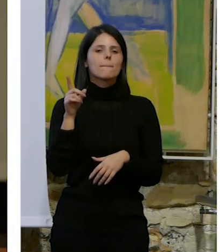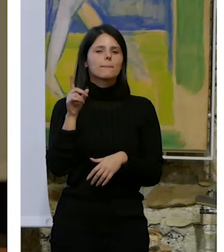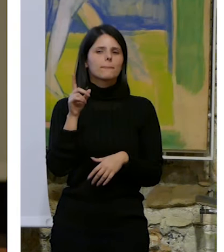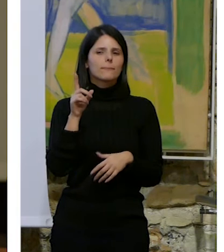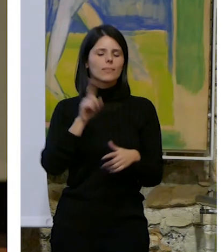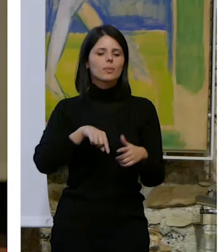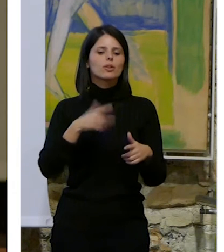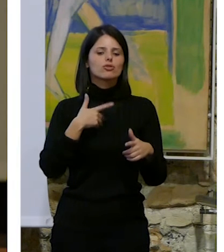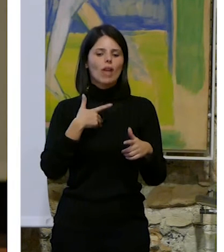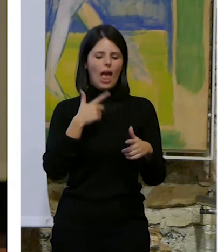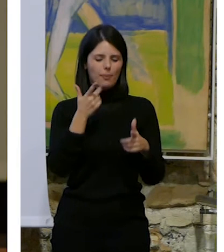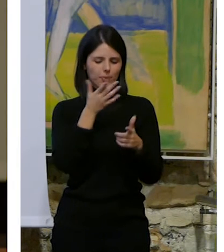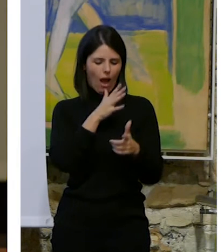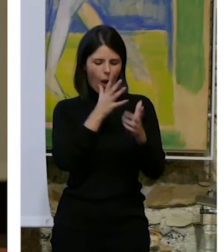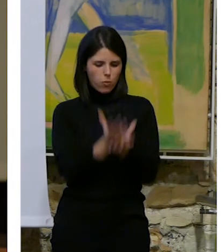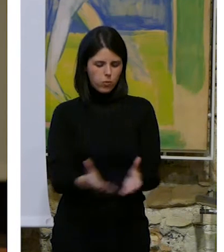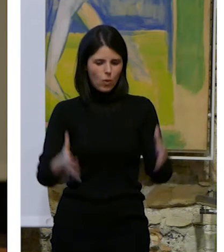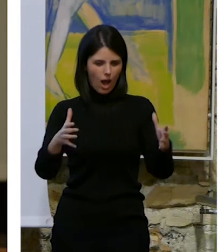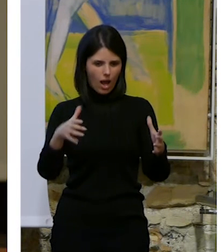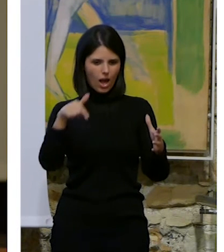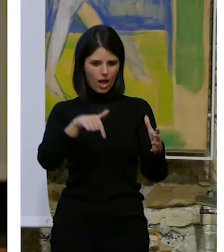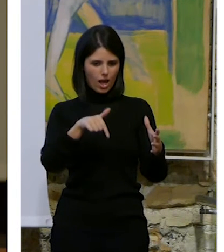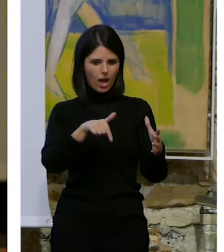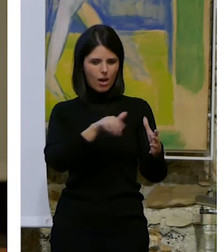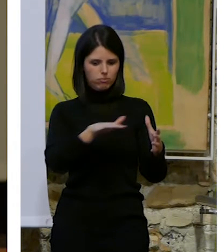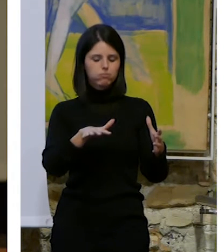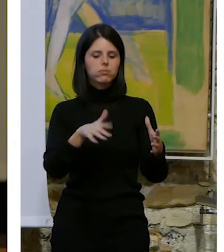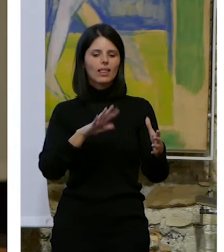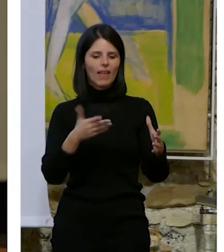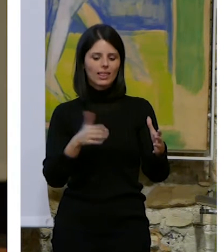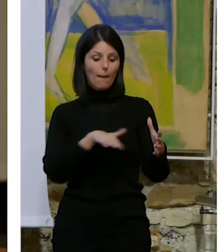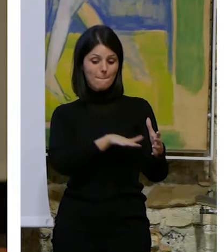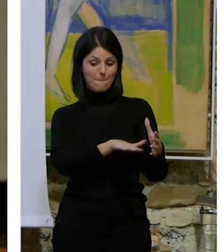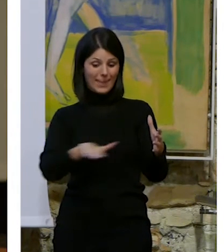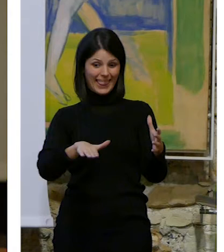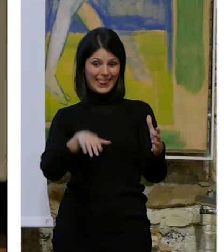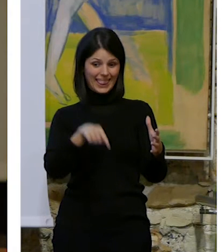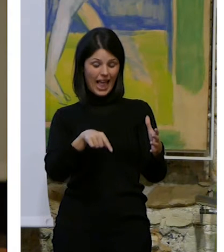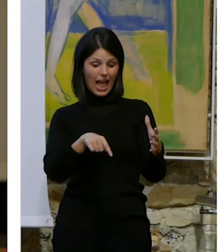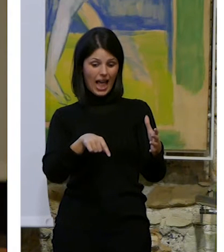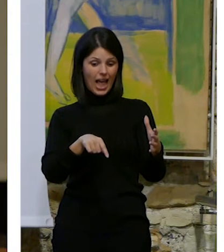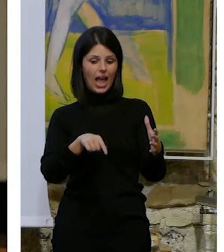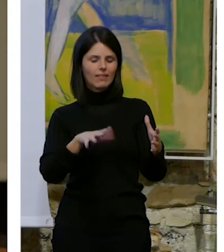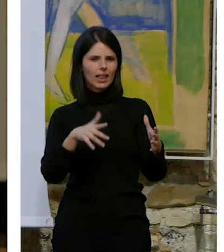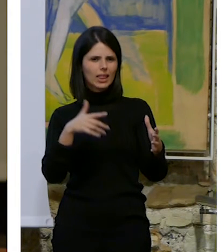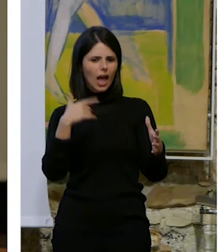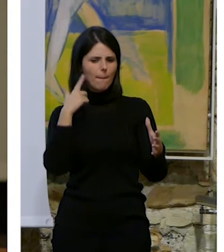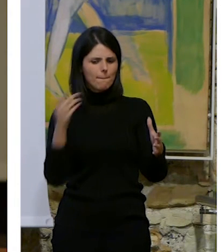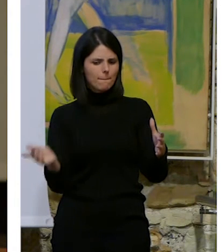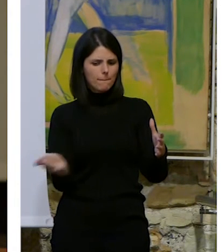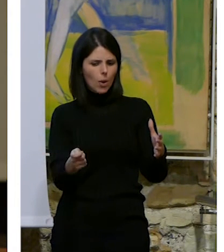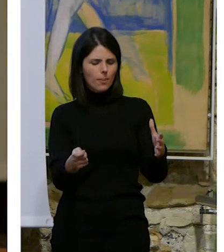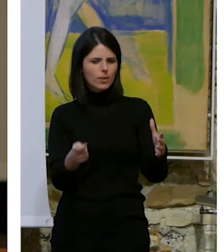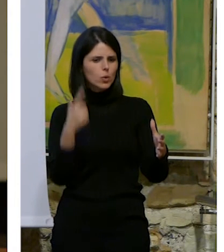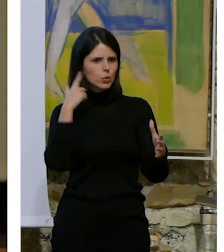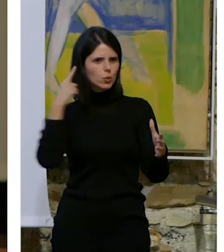riempio un orcio d'acqua a metà, pesto sull'orcio mi dà un suono, se quella metà li faccio l'altra